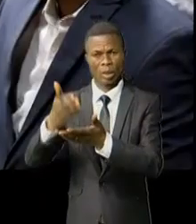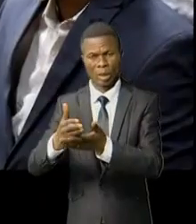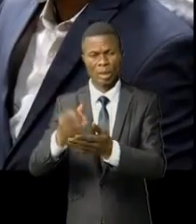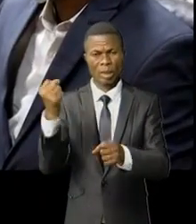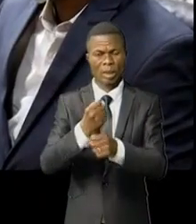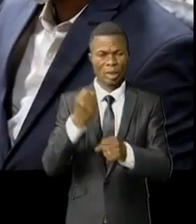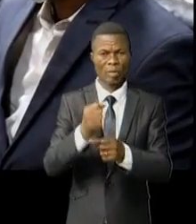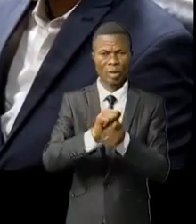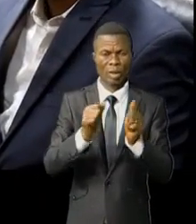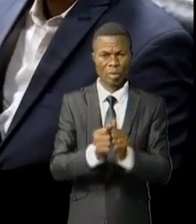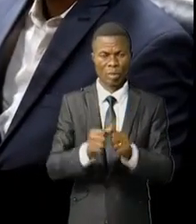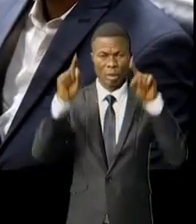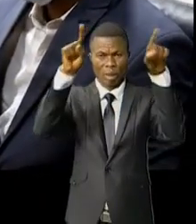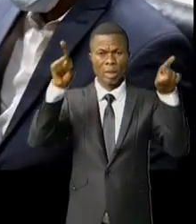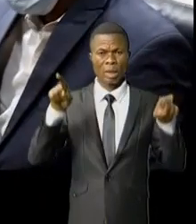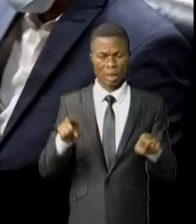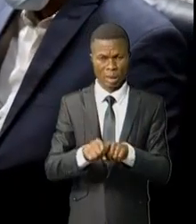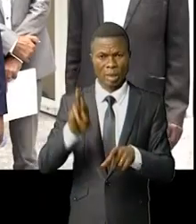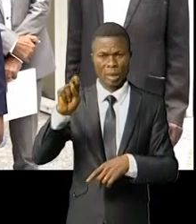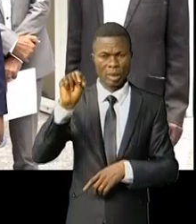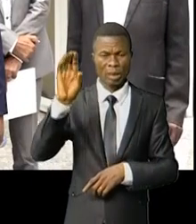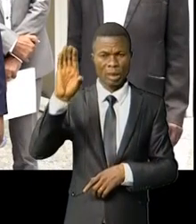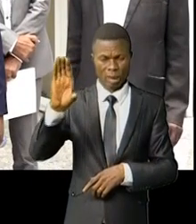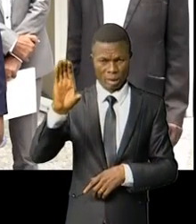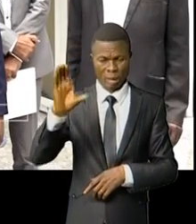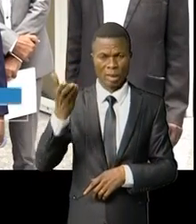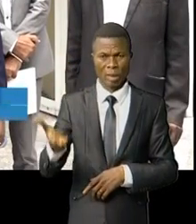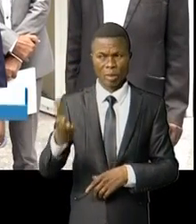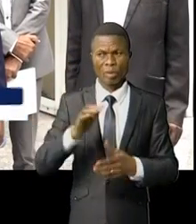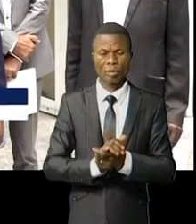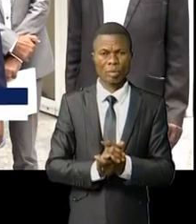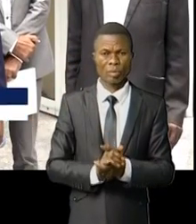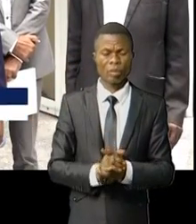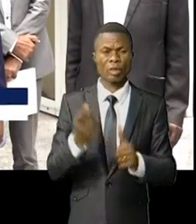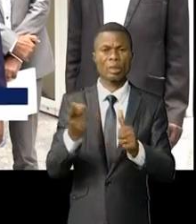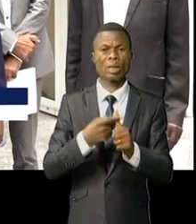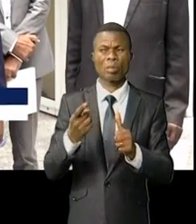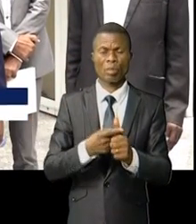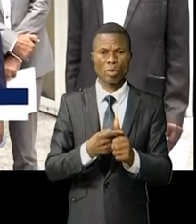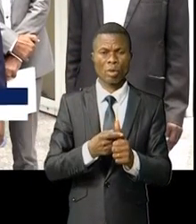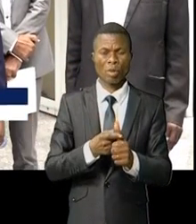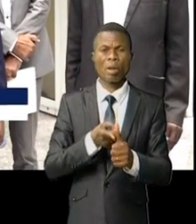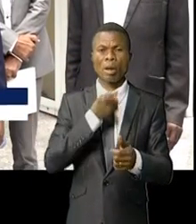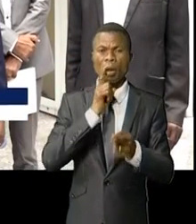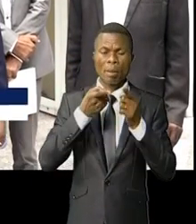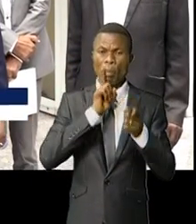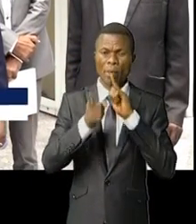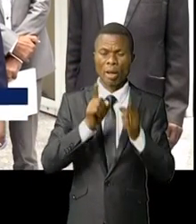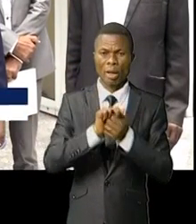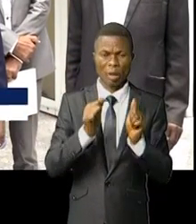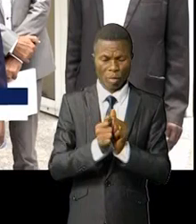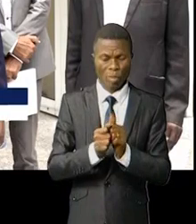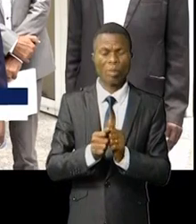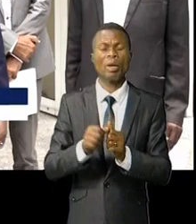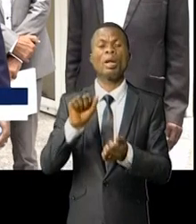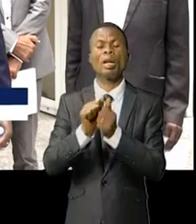dans le secteur de la télévision numérique terrestre en RDC. Il s'est agi premièrement de voir les redevances